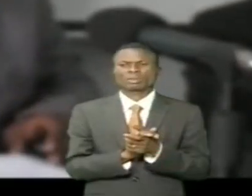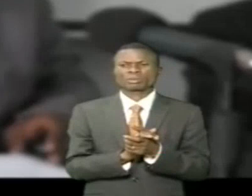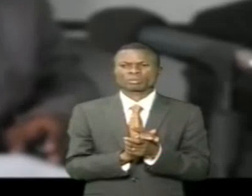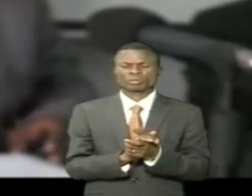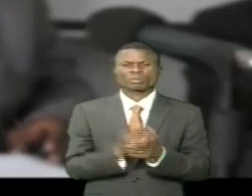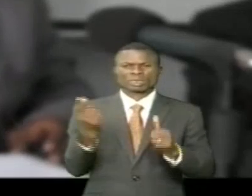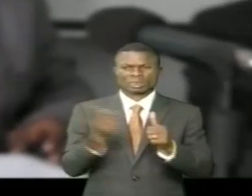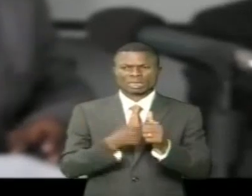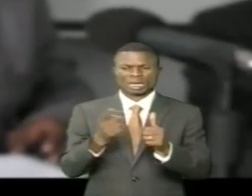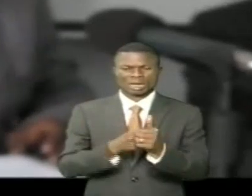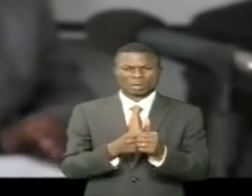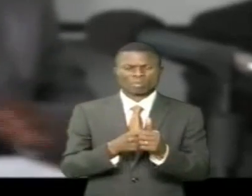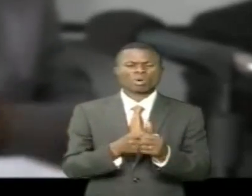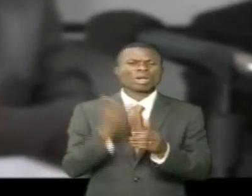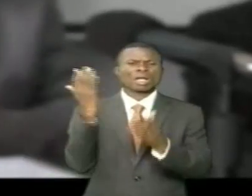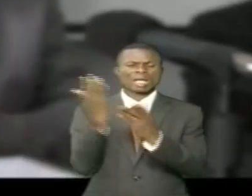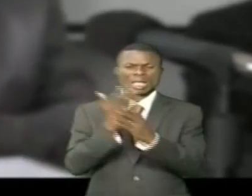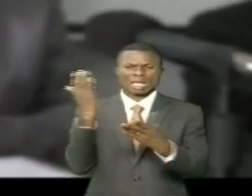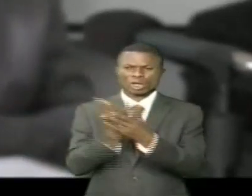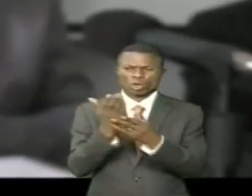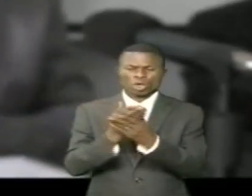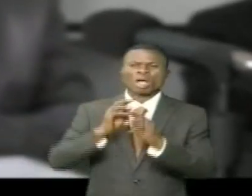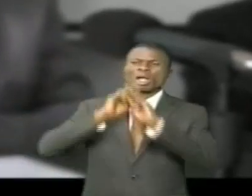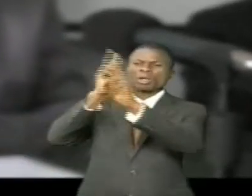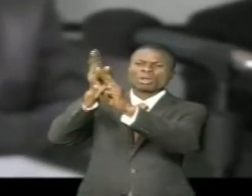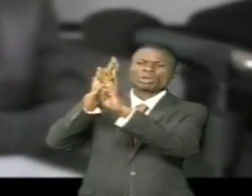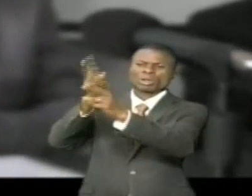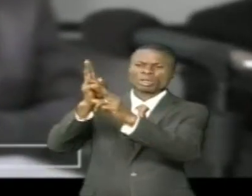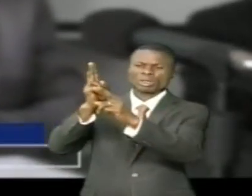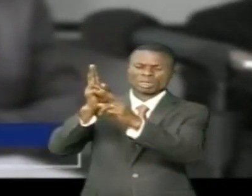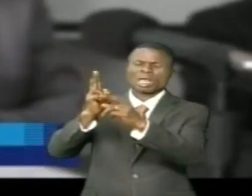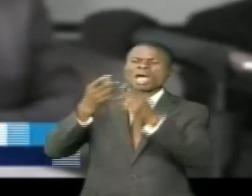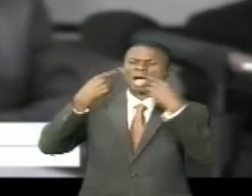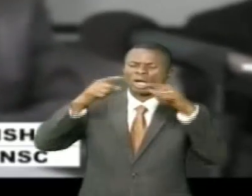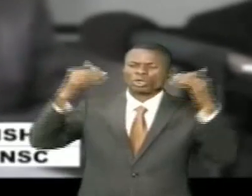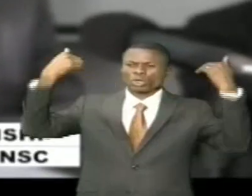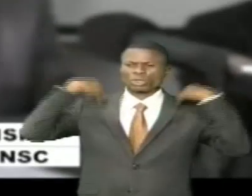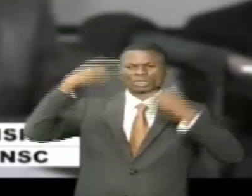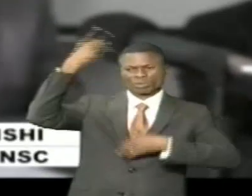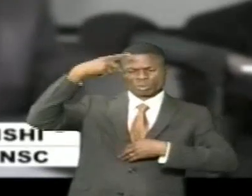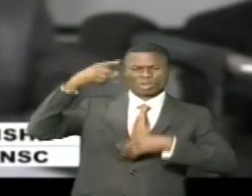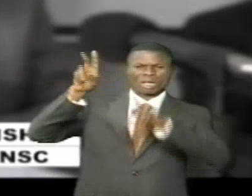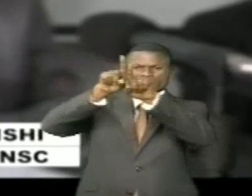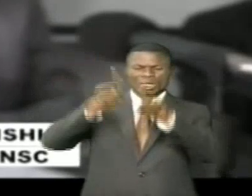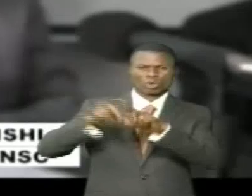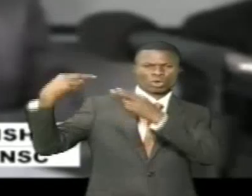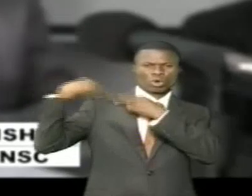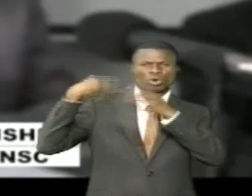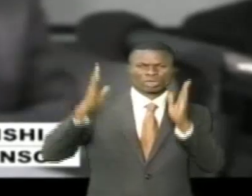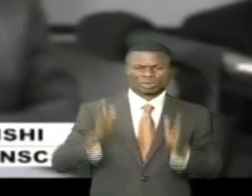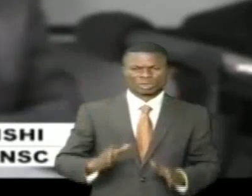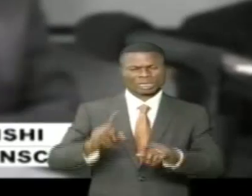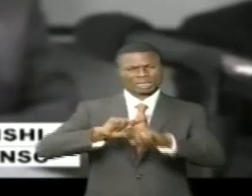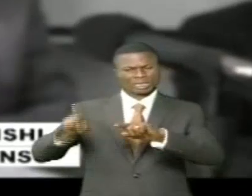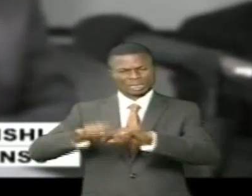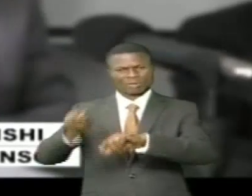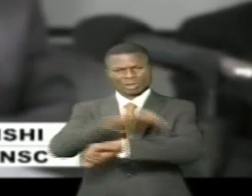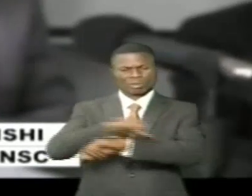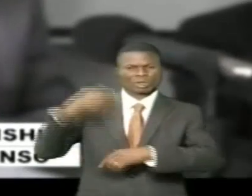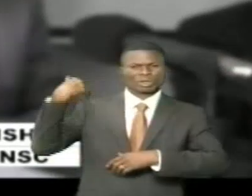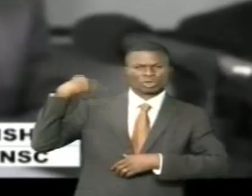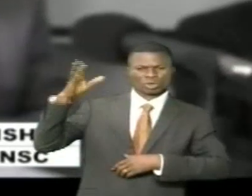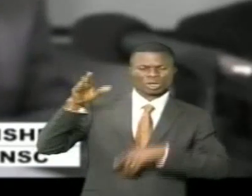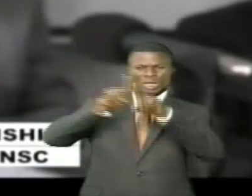Mener un plaidoyer soutenu auprès des autorités politiques responsables, des institutions publiques et autres